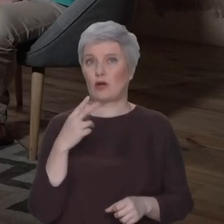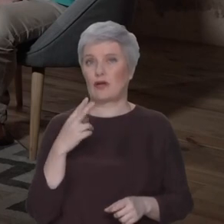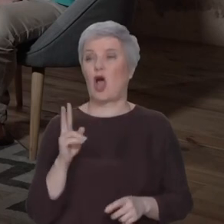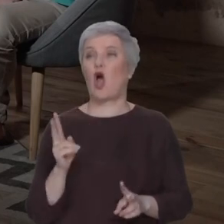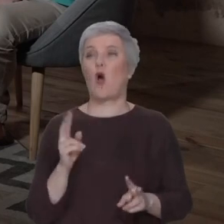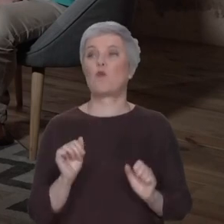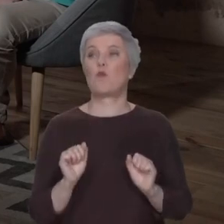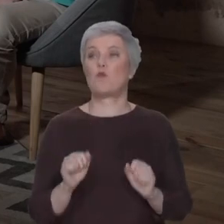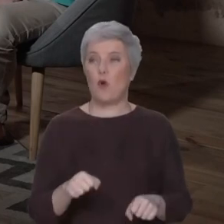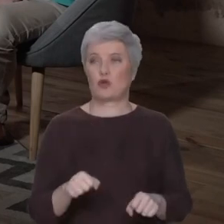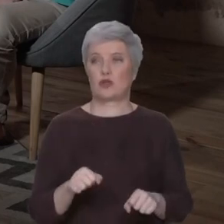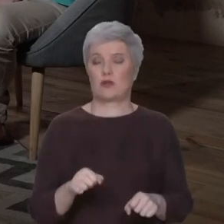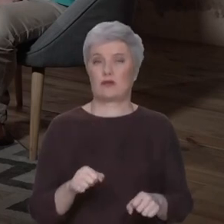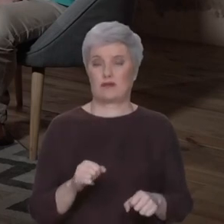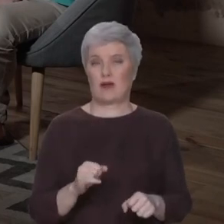крутити? Сенсі, да.